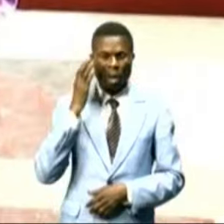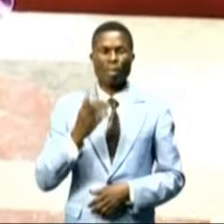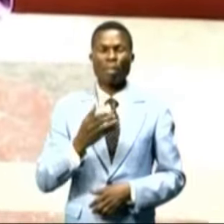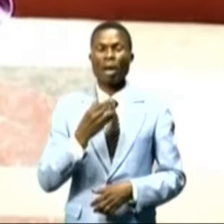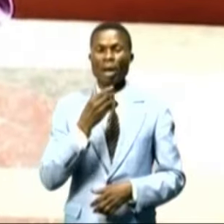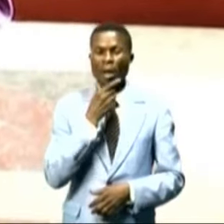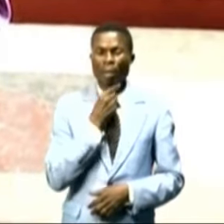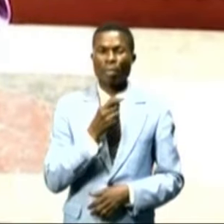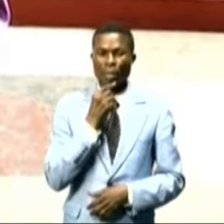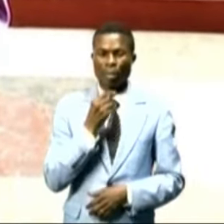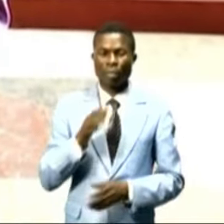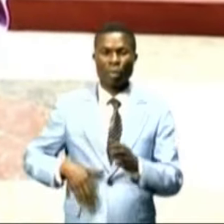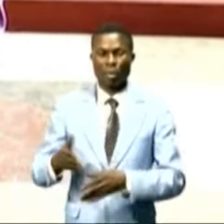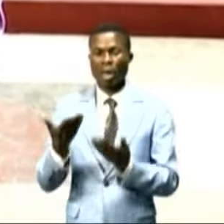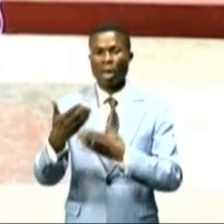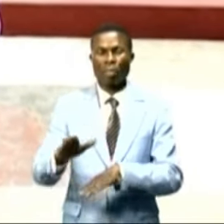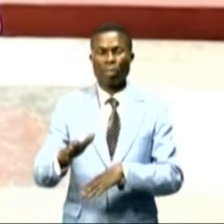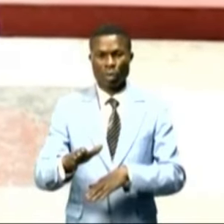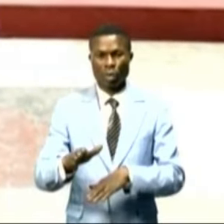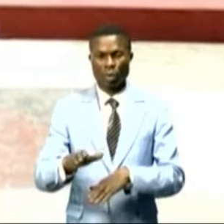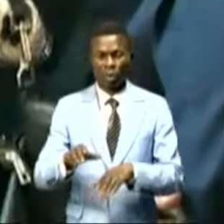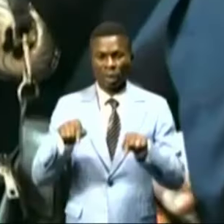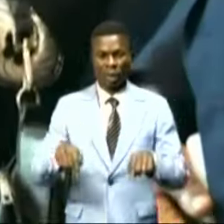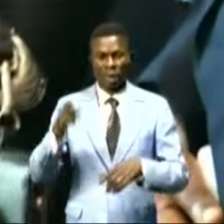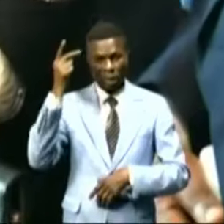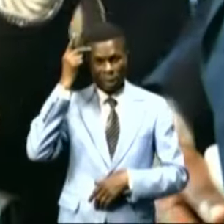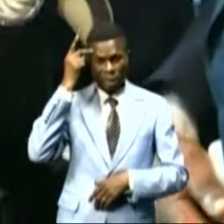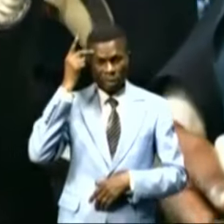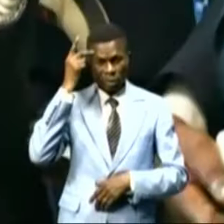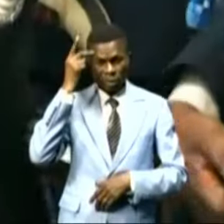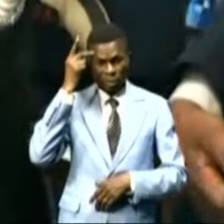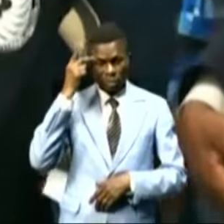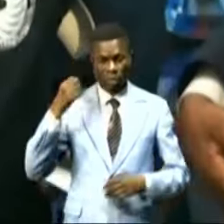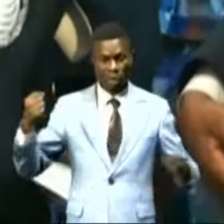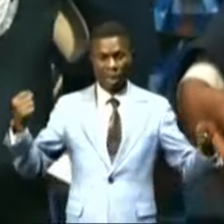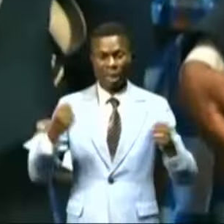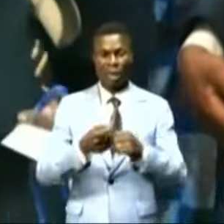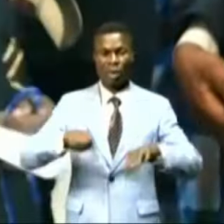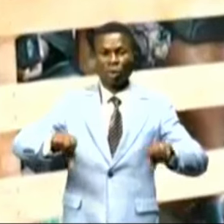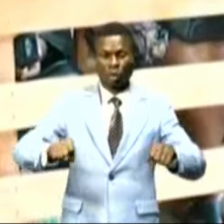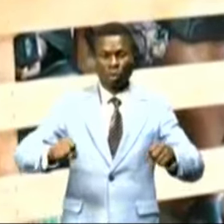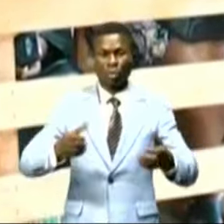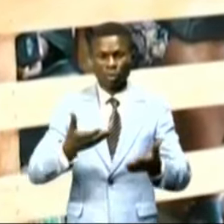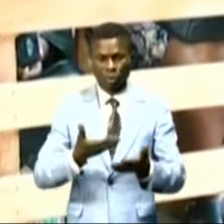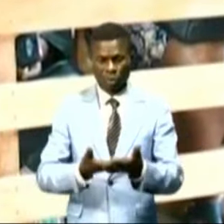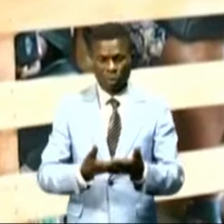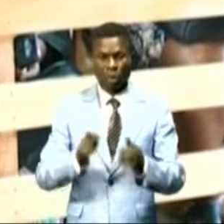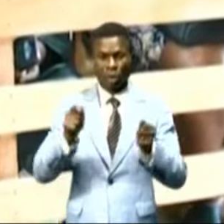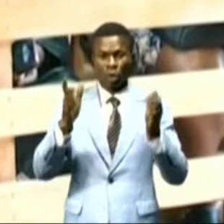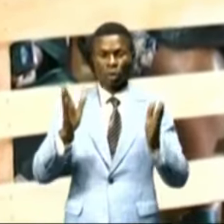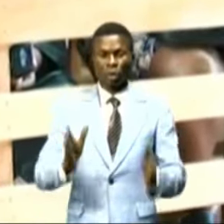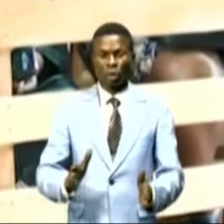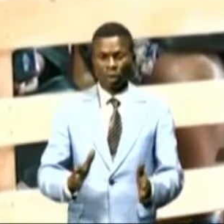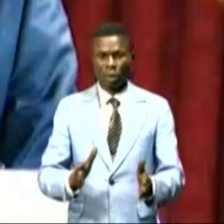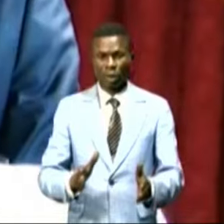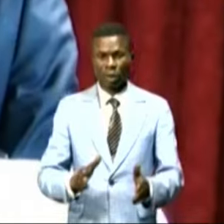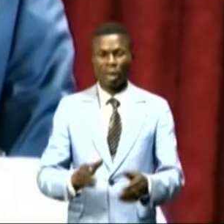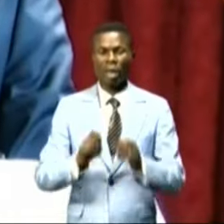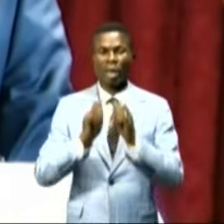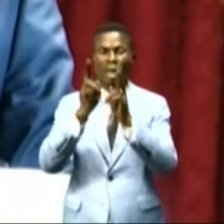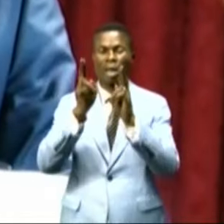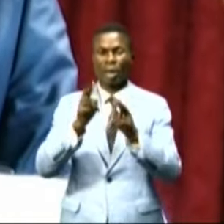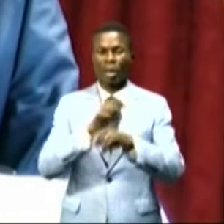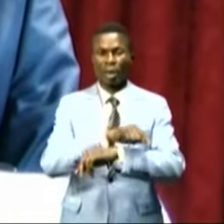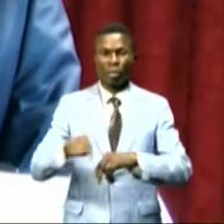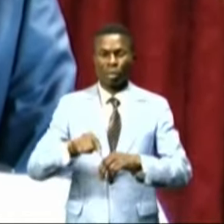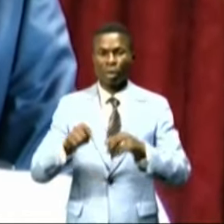a tiré sa révérence dernièrement à Kinshasa suite d'un accident de circulation. Journaliste et reporter à la direction des Infos